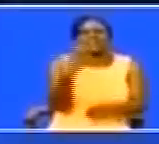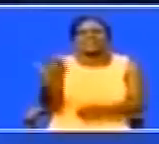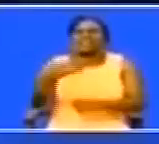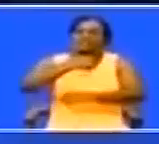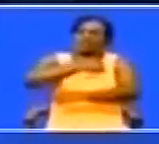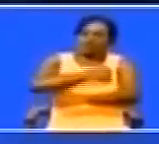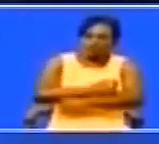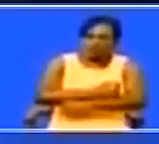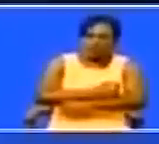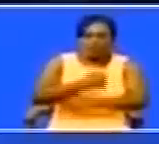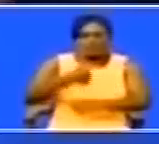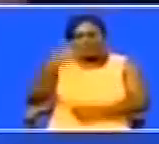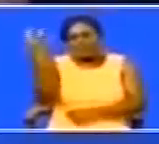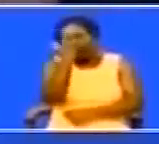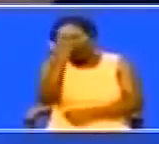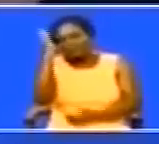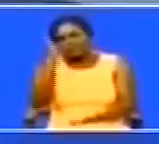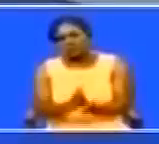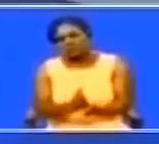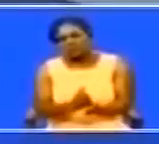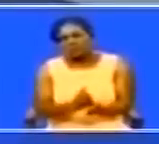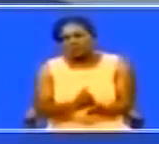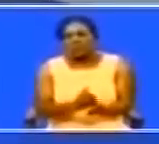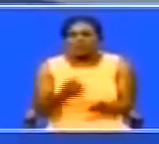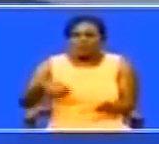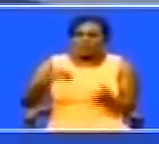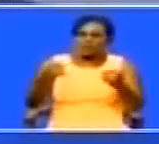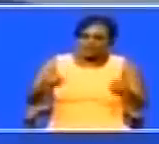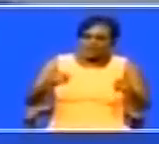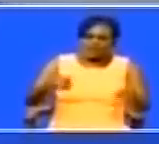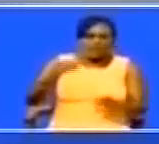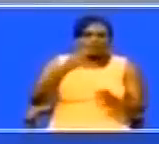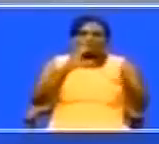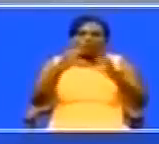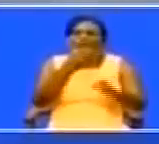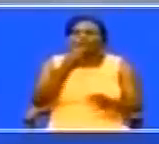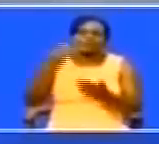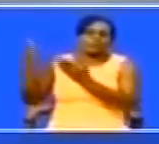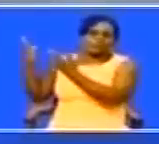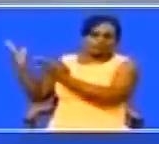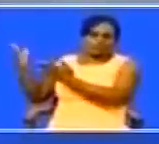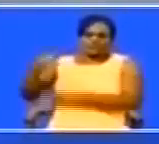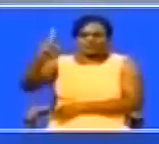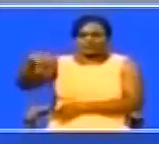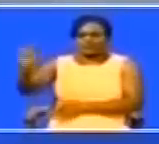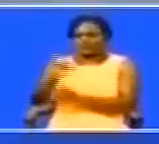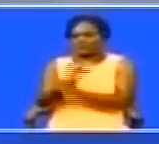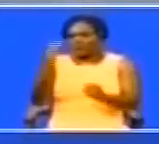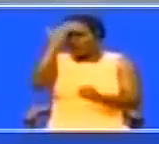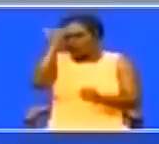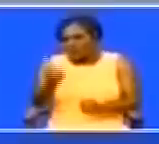school. I'm embarrassed. Juhudi zetu kuwasiliana na mshukiwa huyo hazikufua dafu,